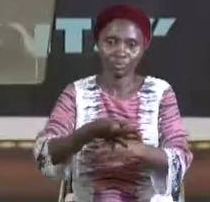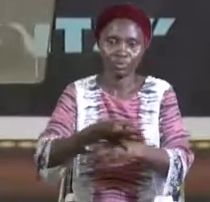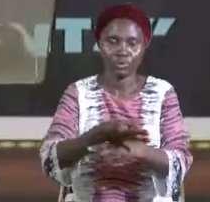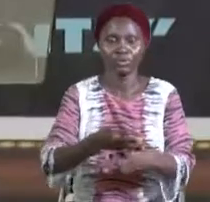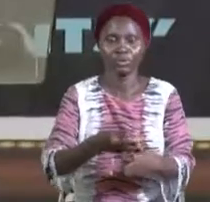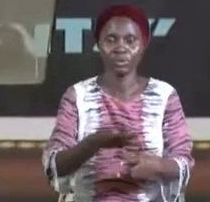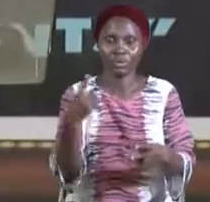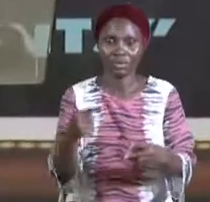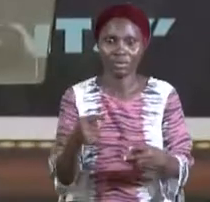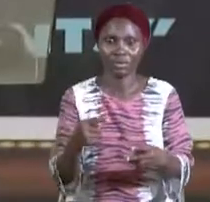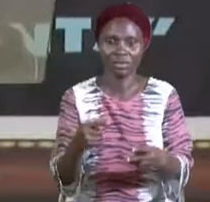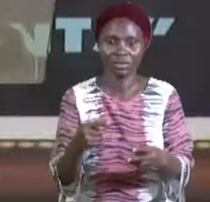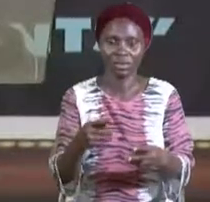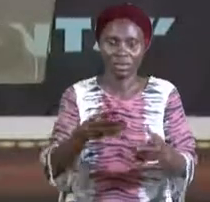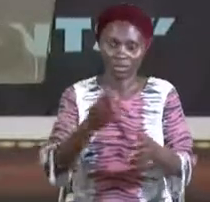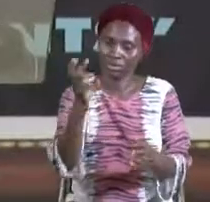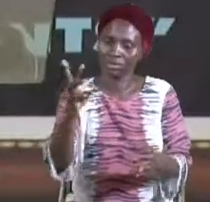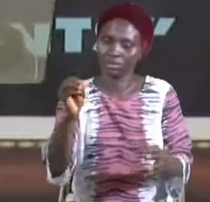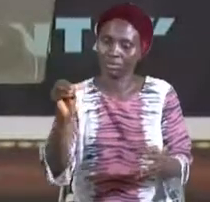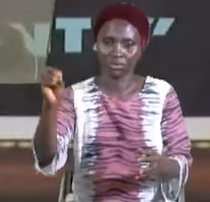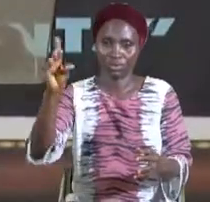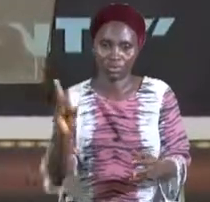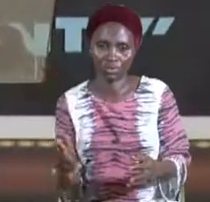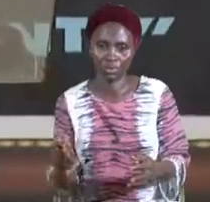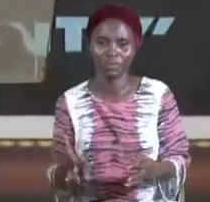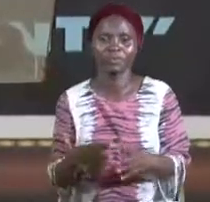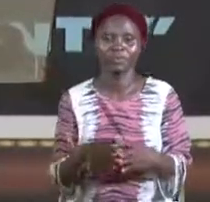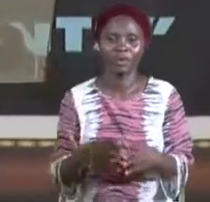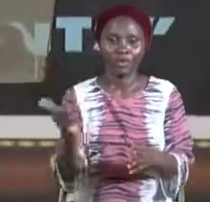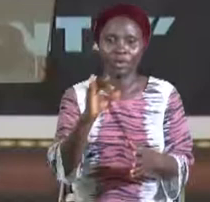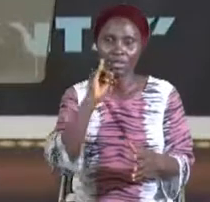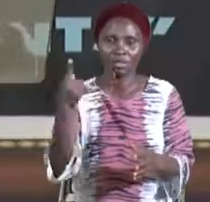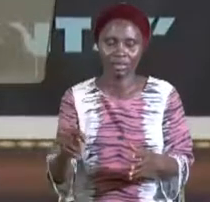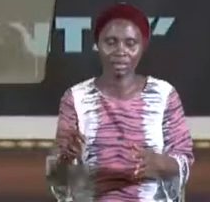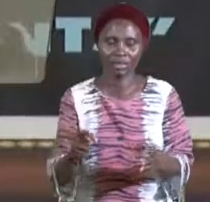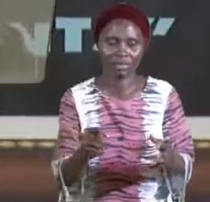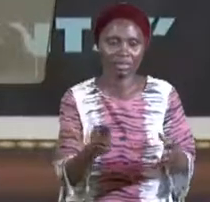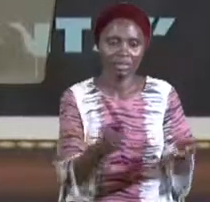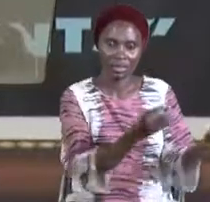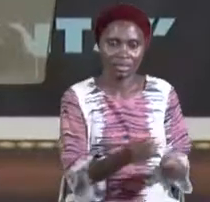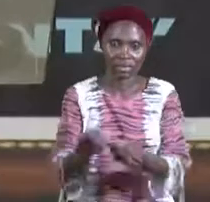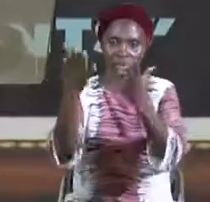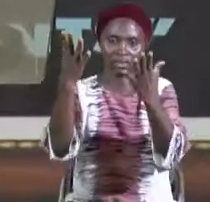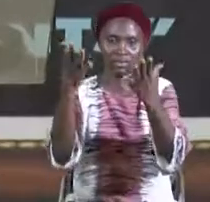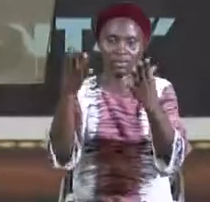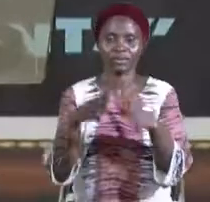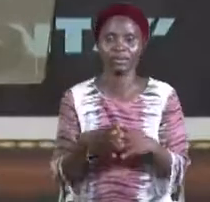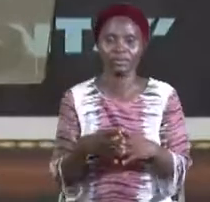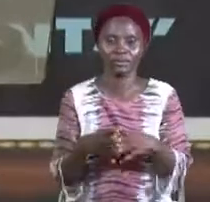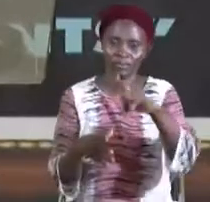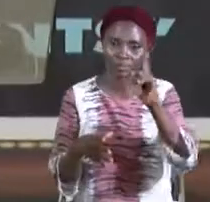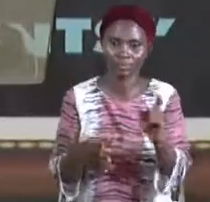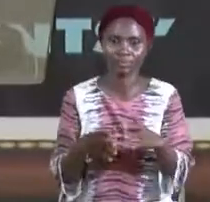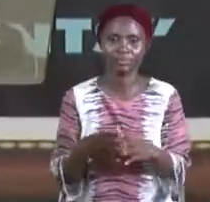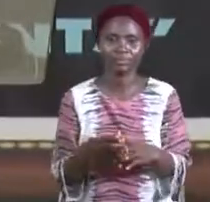Dieu pourvoira l'agneau pour le sacrifice. L'agneau. Alors, ils sont arrivés là-bas. Il a mis le bois et il a